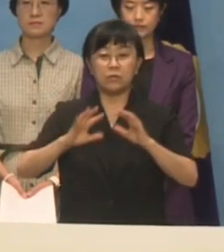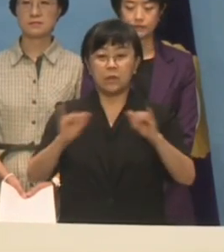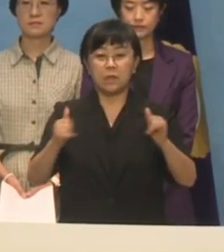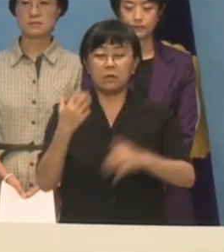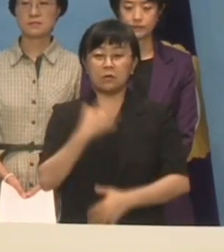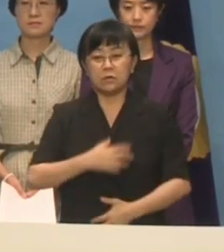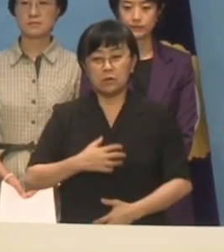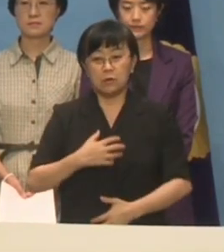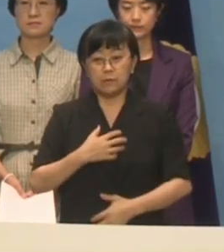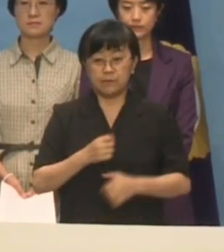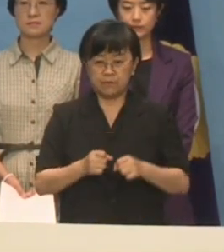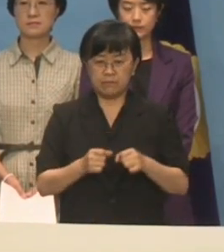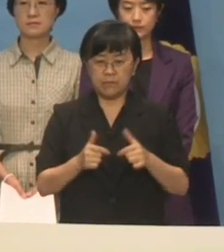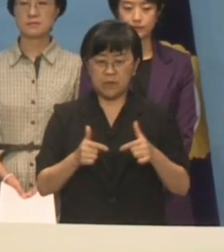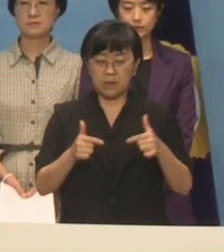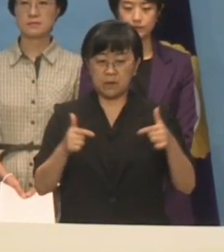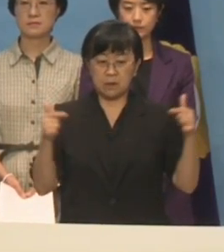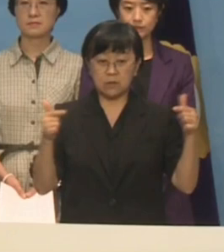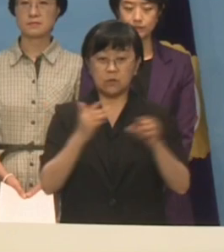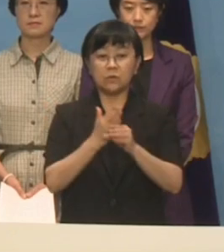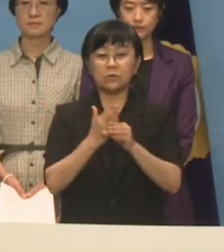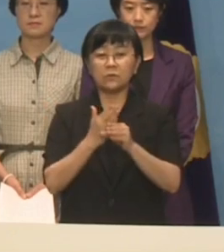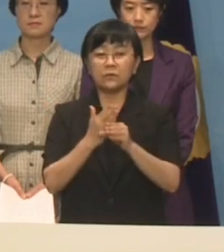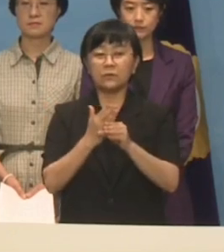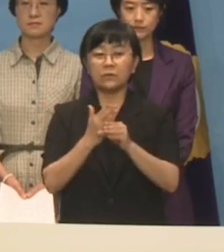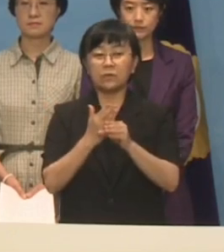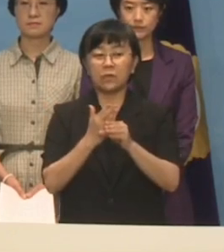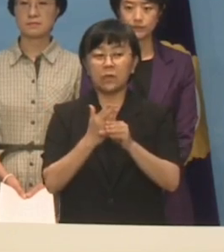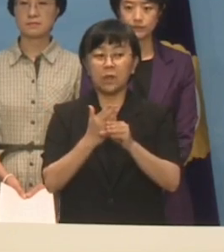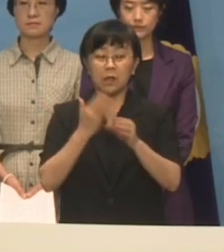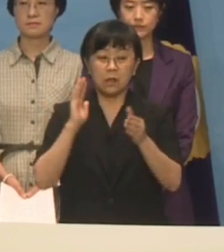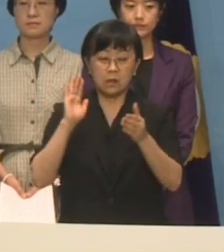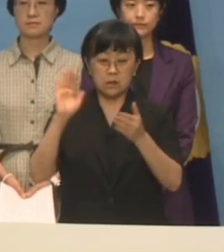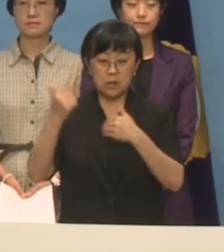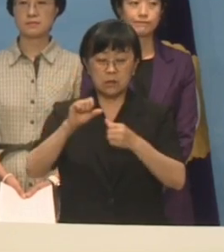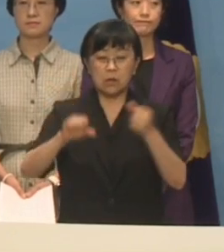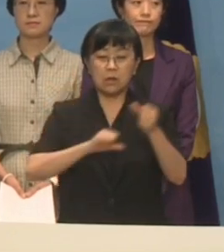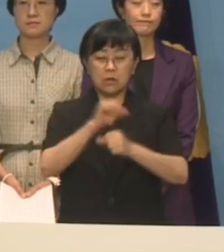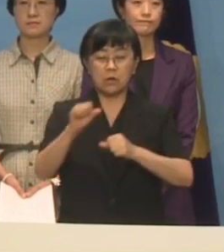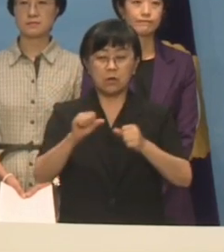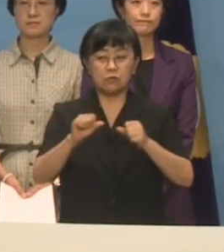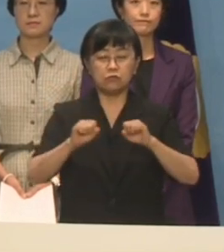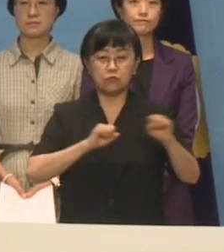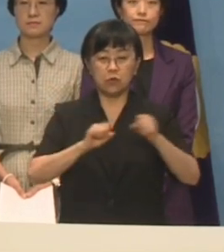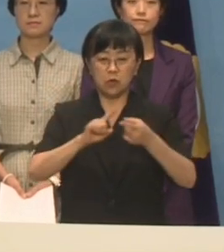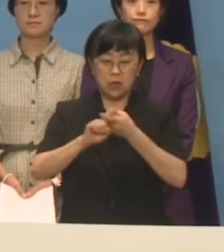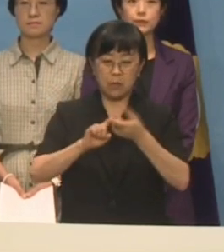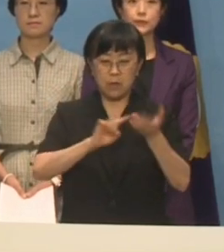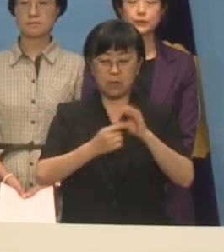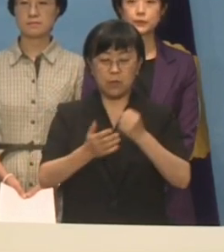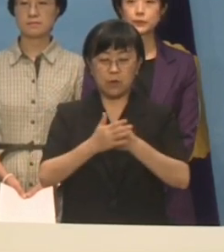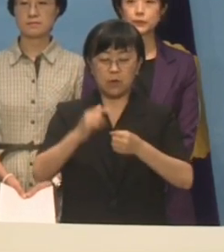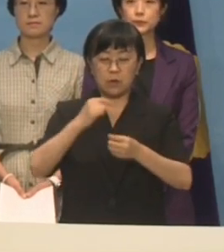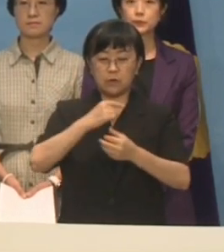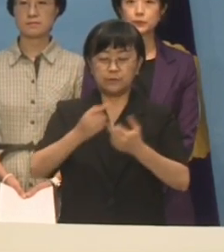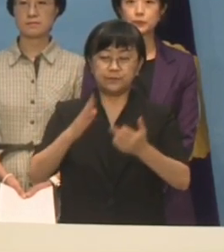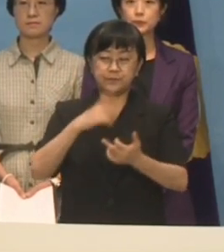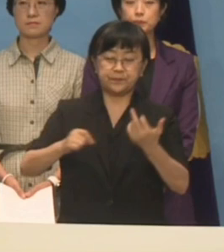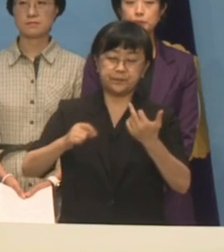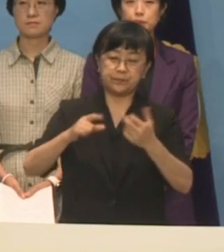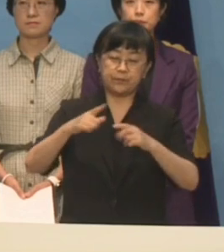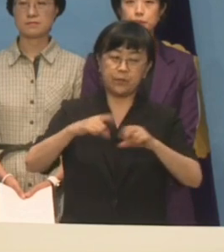국민의 우려와 걱정이 점점 커지고 있습니다. 최근 환경운동연합 발표에 따르면 후쿠시마 원전 오염수 해양